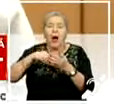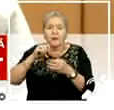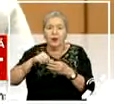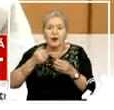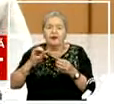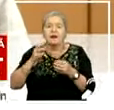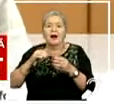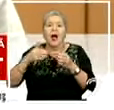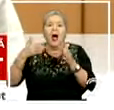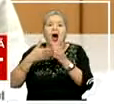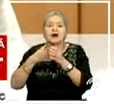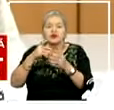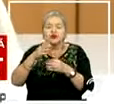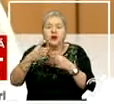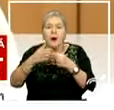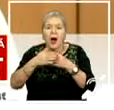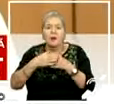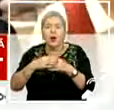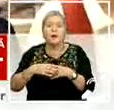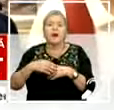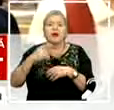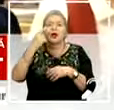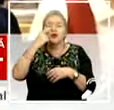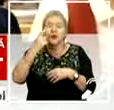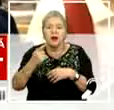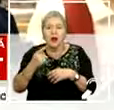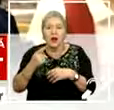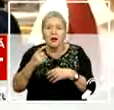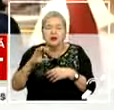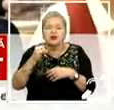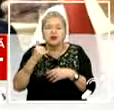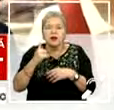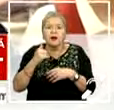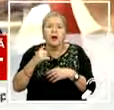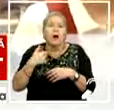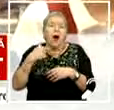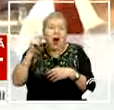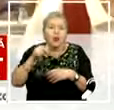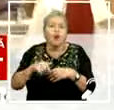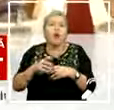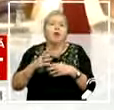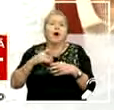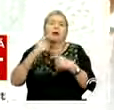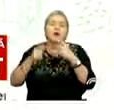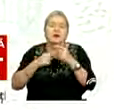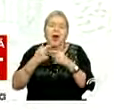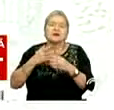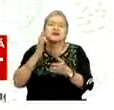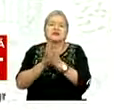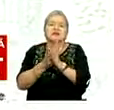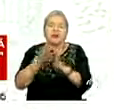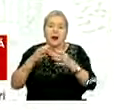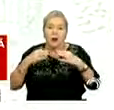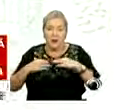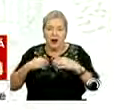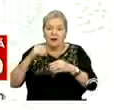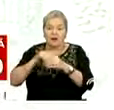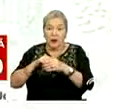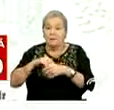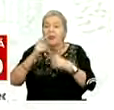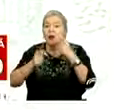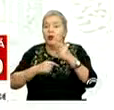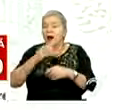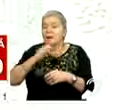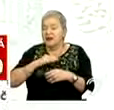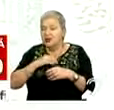ajungem aproape de luna iunie și abia trece prin Parlament această lege, urmând ca președintele Klaus Iohannis